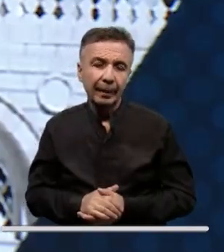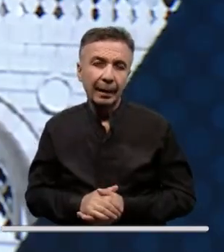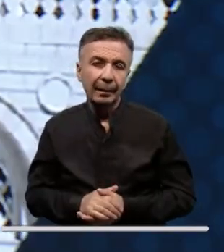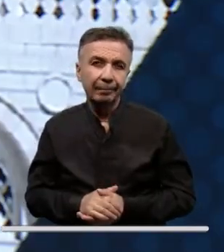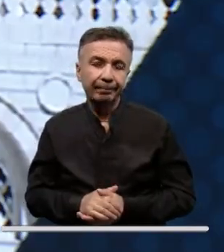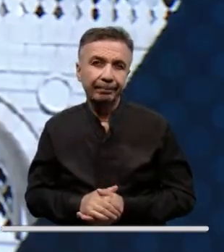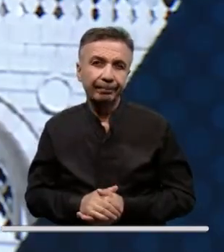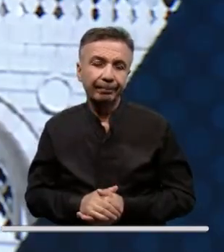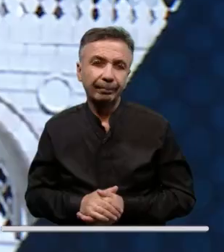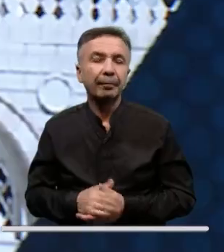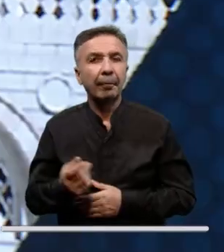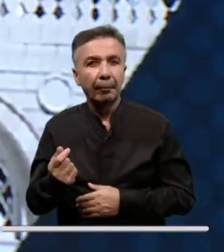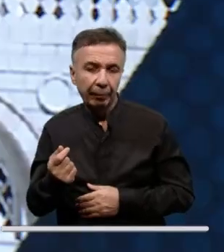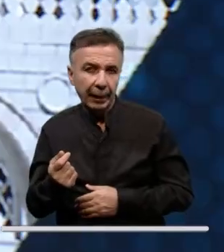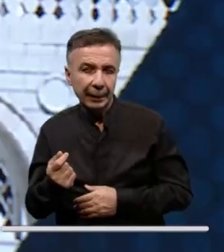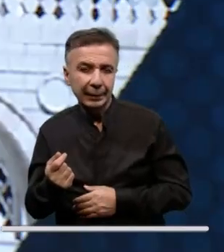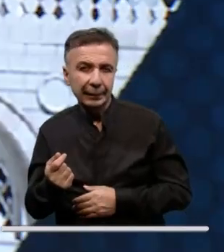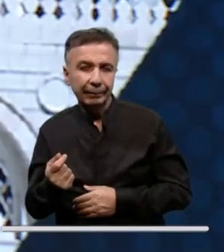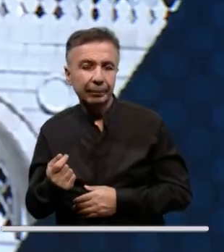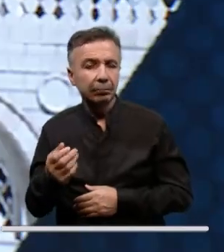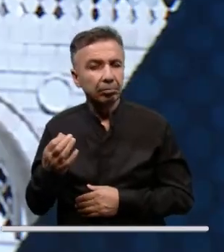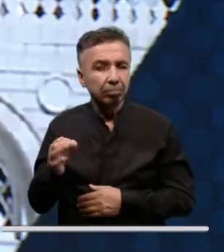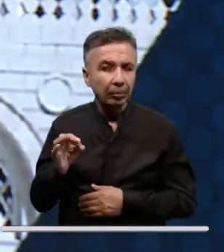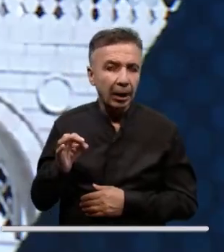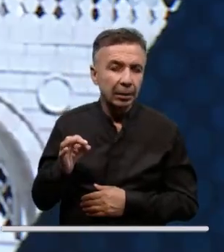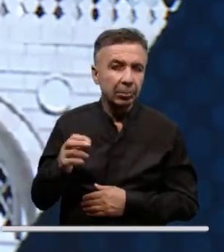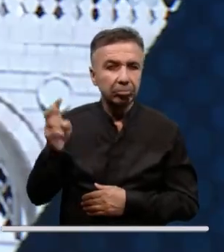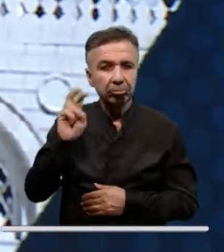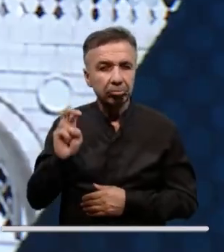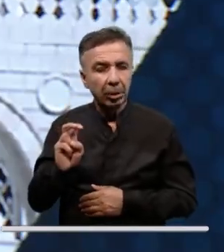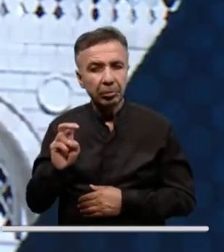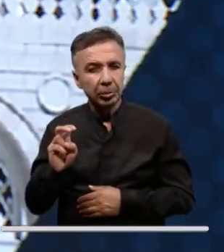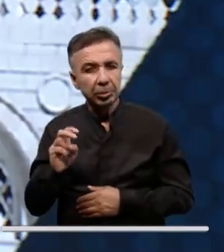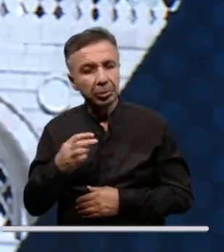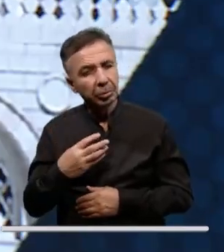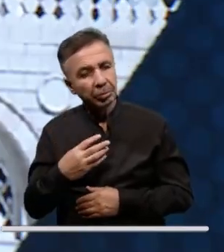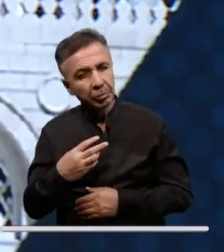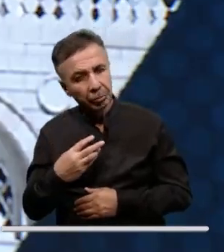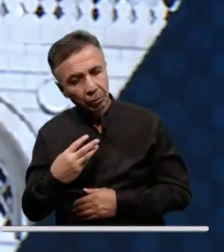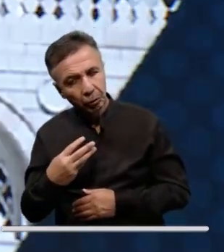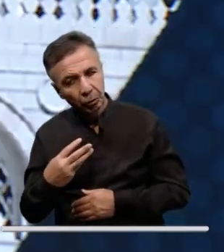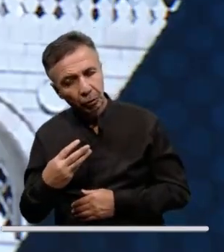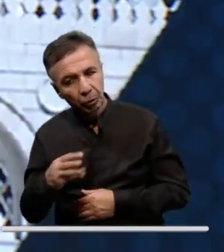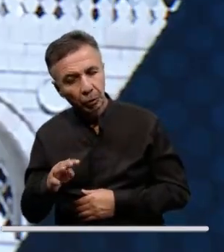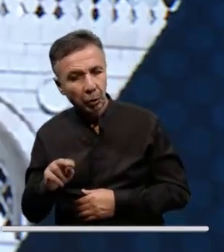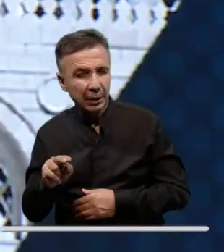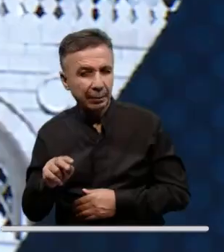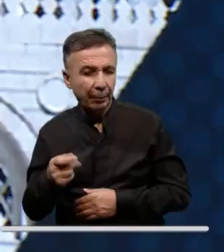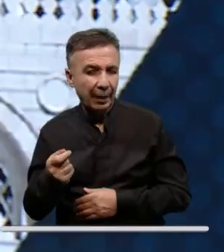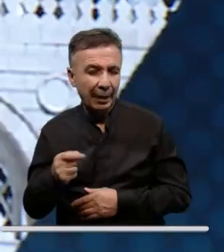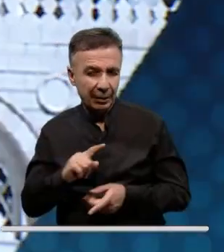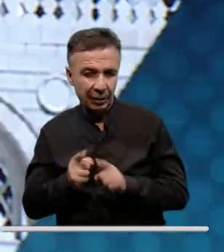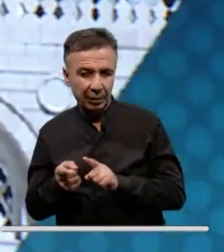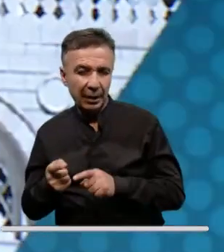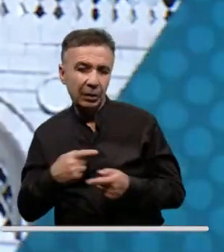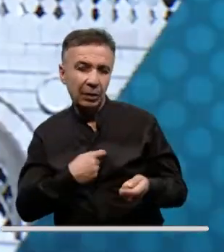yani parası para altın döviz gibi para cinsi olan Eee malı Bir de ticaret